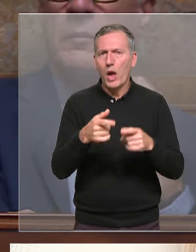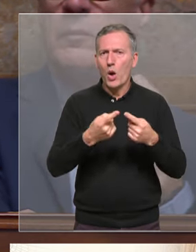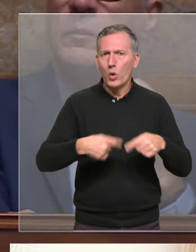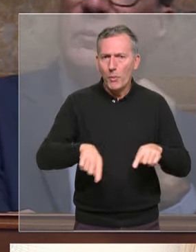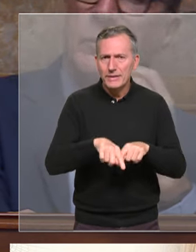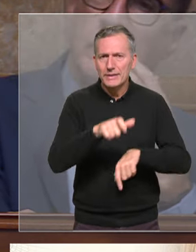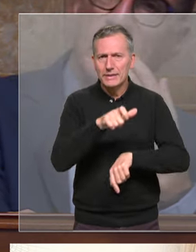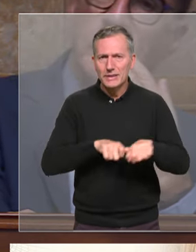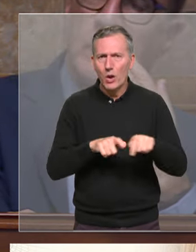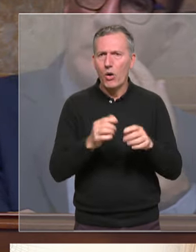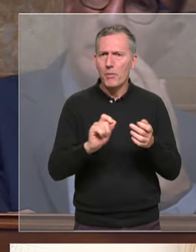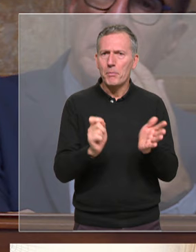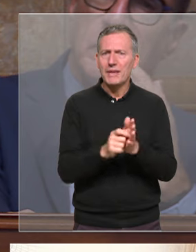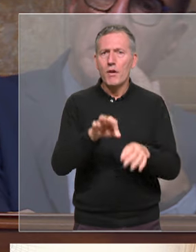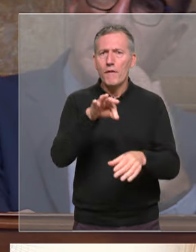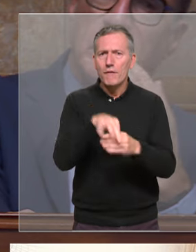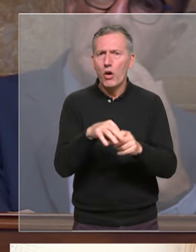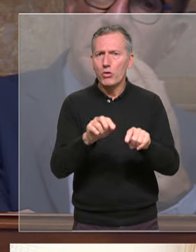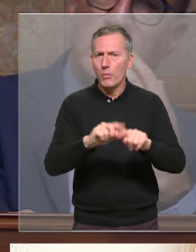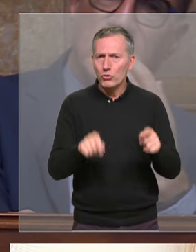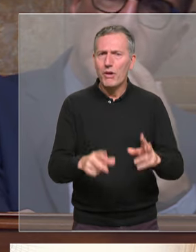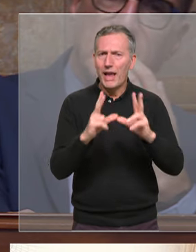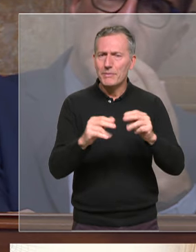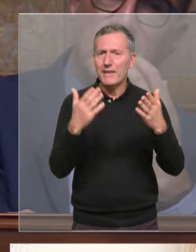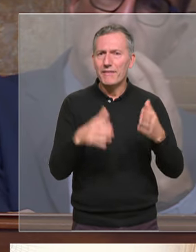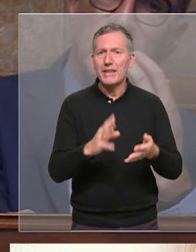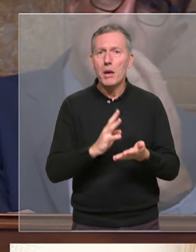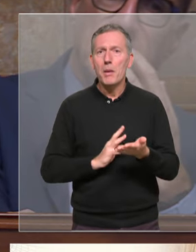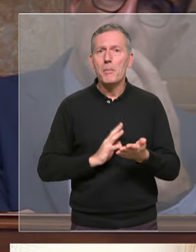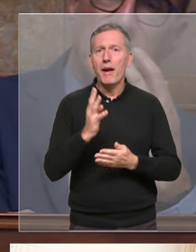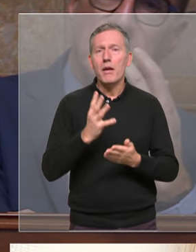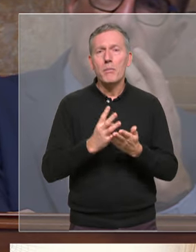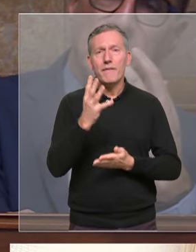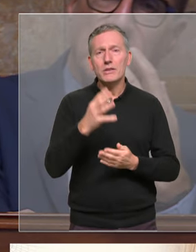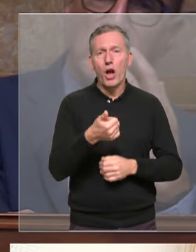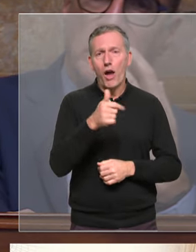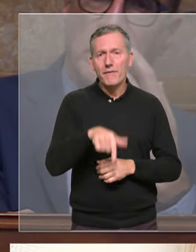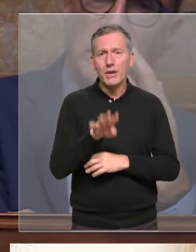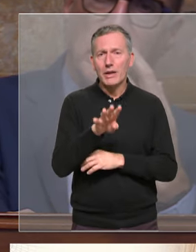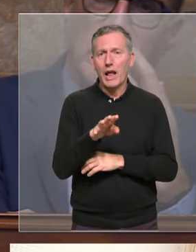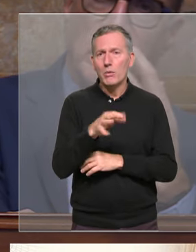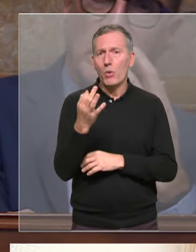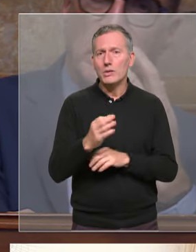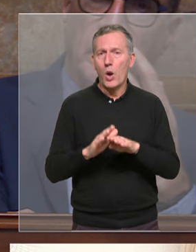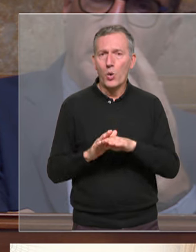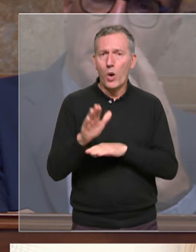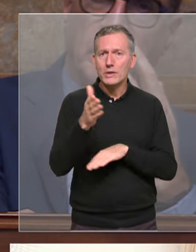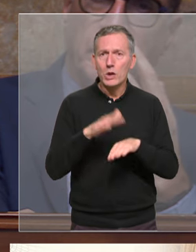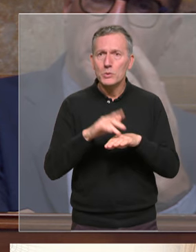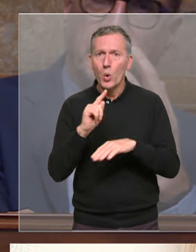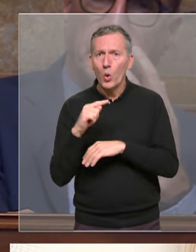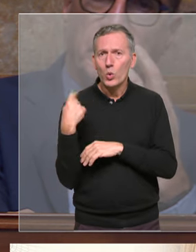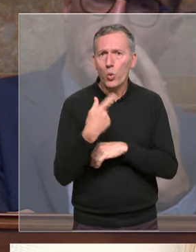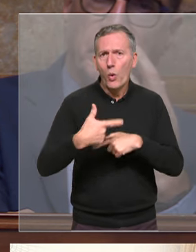séance, lors du vote du budget. Votre budget reposait sur une prévision de 1,4% de croissance du PIB, quand tous les économistes